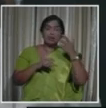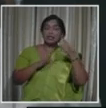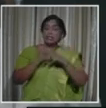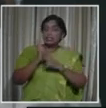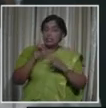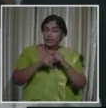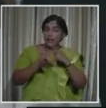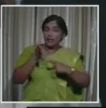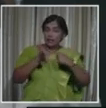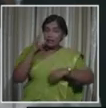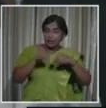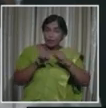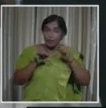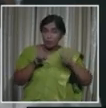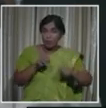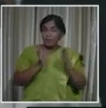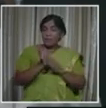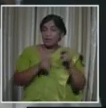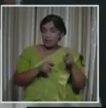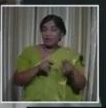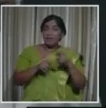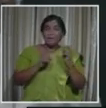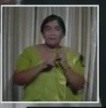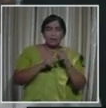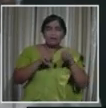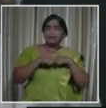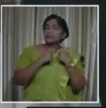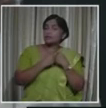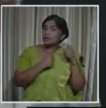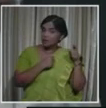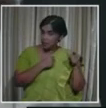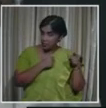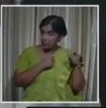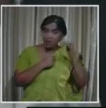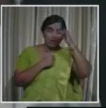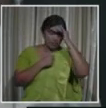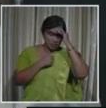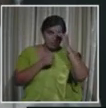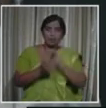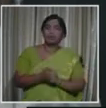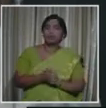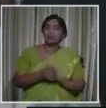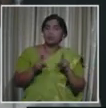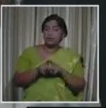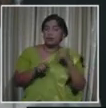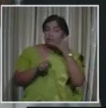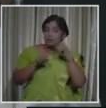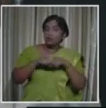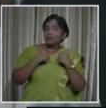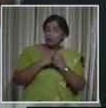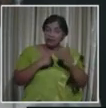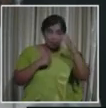පෙරමුණේ දේශපාලන මණ්ඩලයේ සභිකයෝ පෙරටුගාමි සමාජවාදී පක්ෂයේ නායකයෝ ඒ වගේම සමගි ජන බලවේගයේ